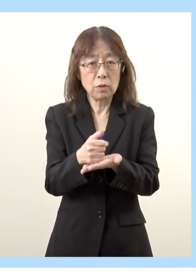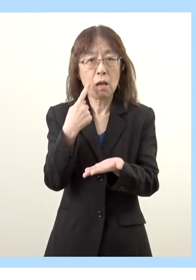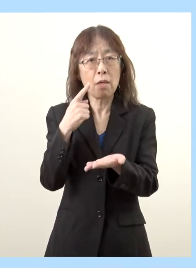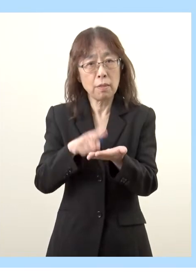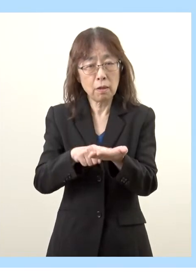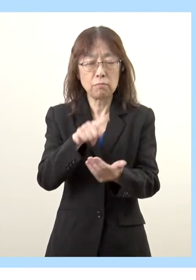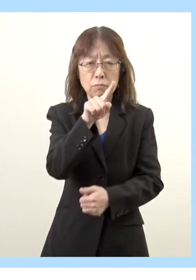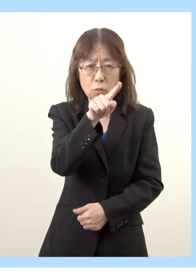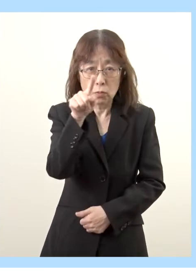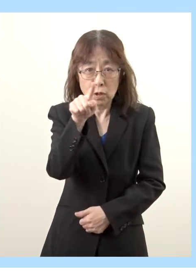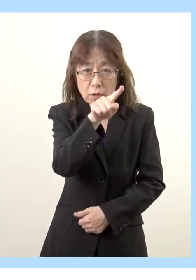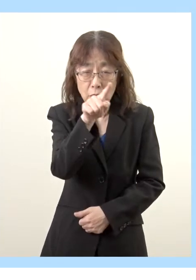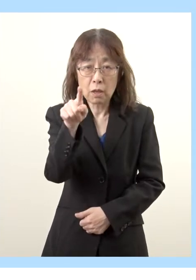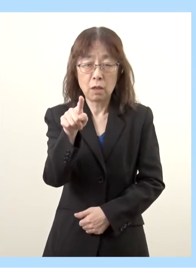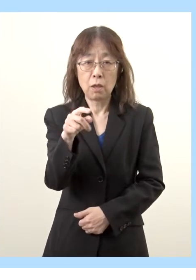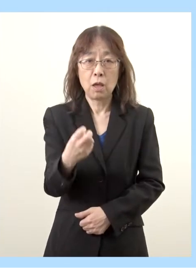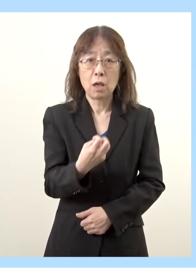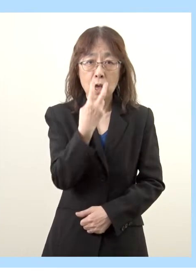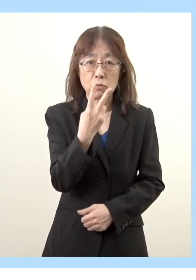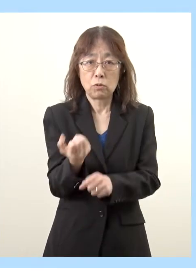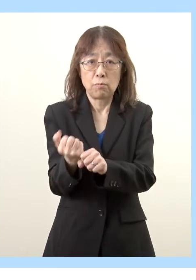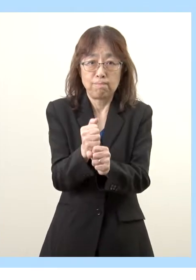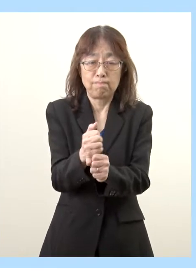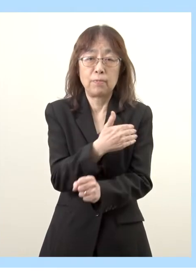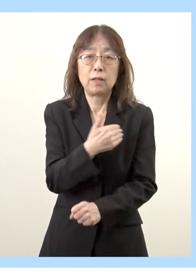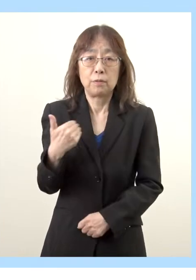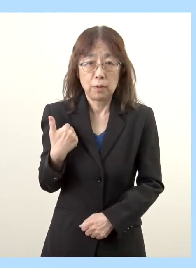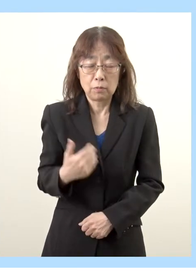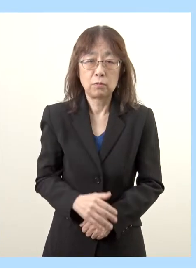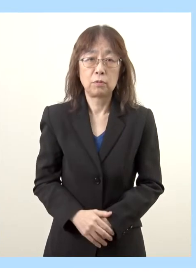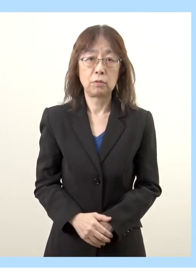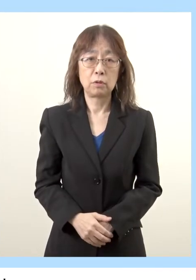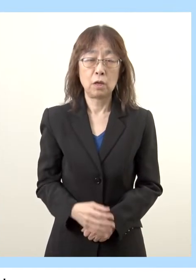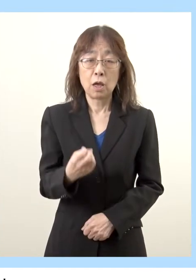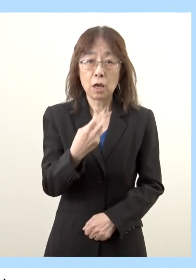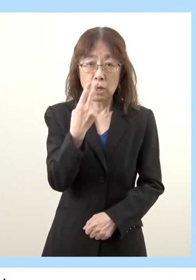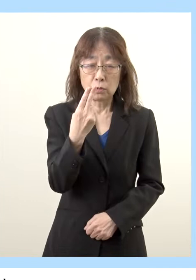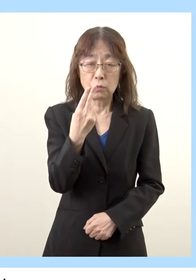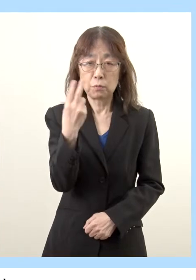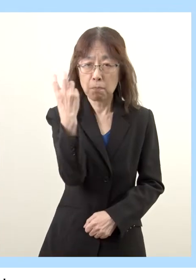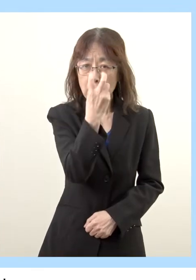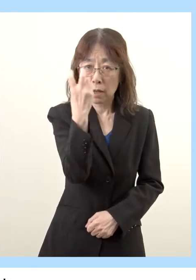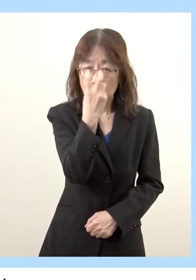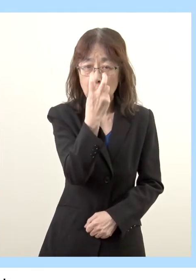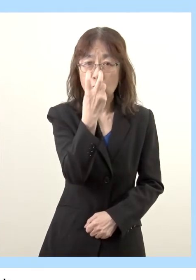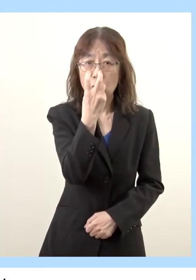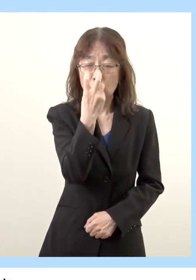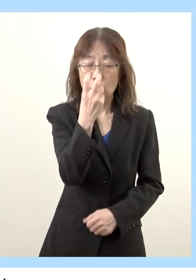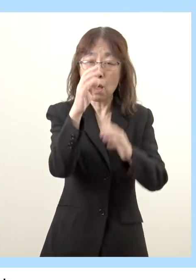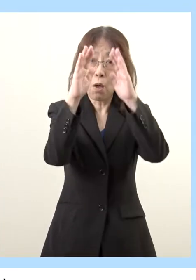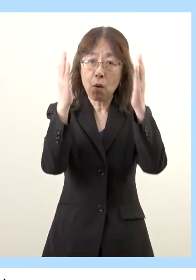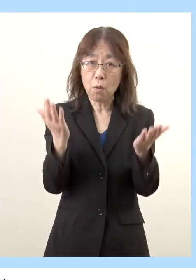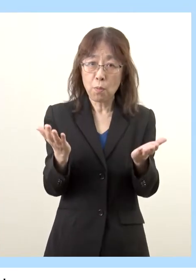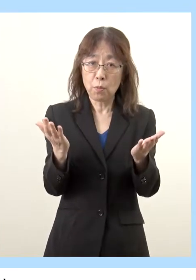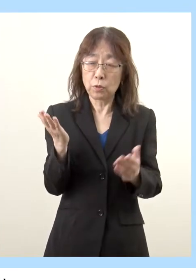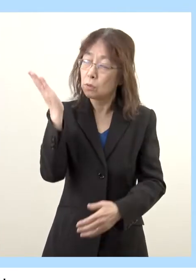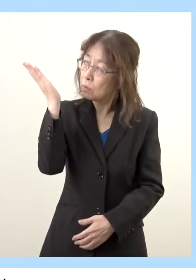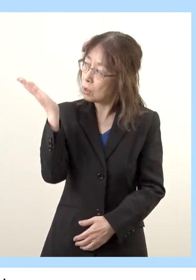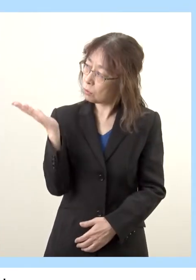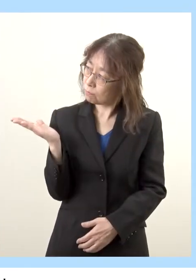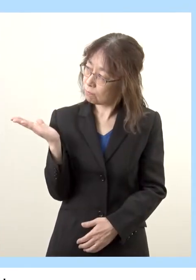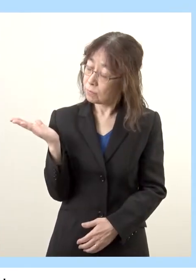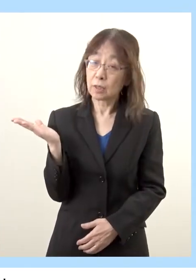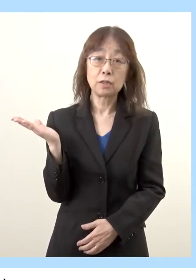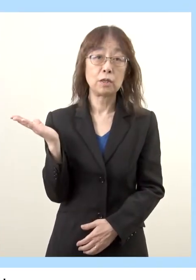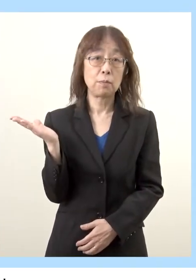合、お客様による簡単な操作でガスが使えるようになります。ガスメーターは主にご覧のところに